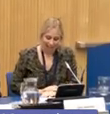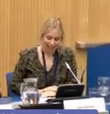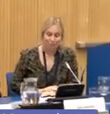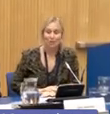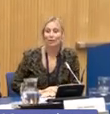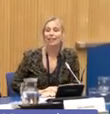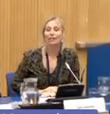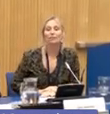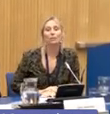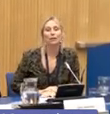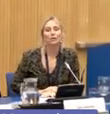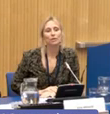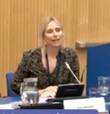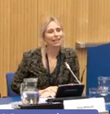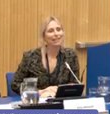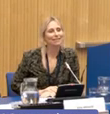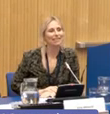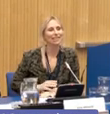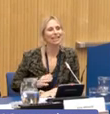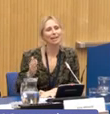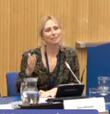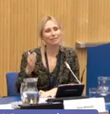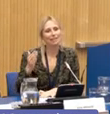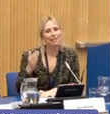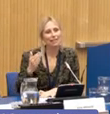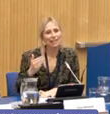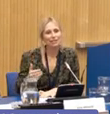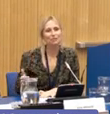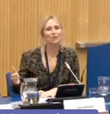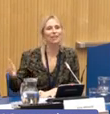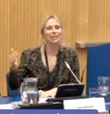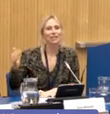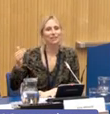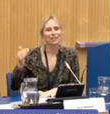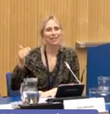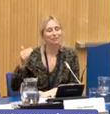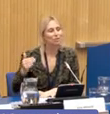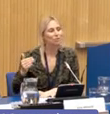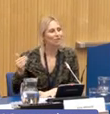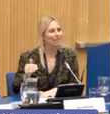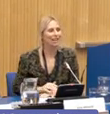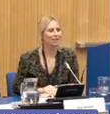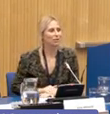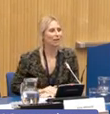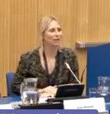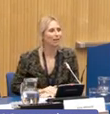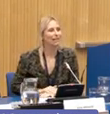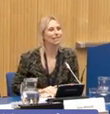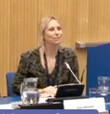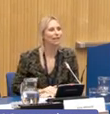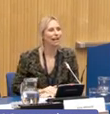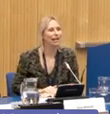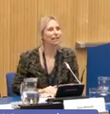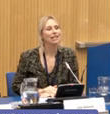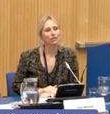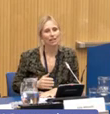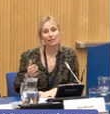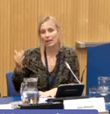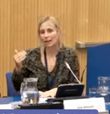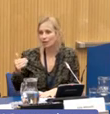Alles Ich zusammen. glaube, deutlich wurde, Bildungsfachkräfte sind nicht nur sozusagen für Studierende ansprechbar in